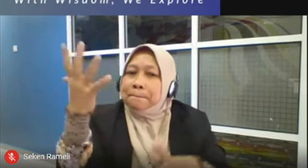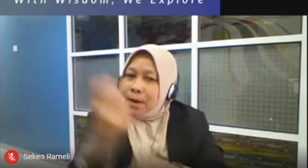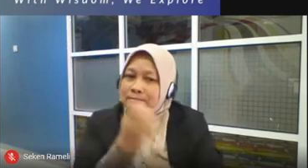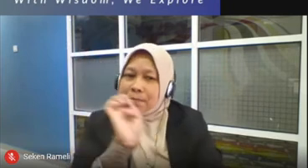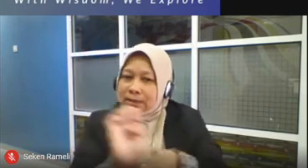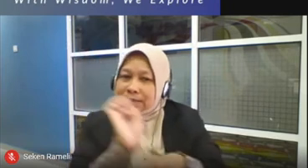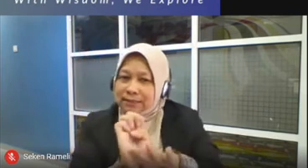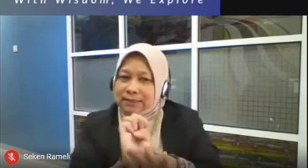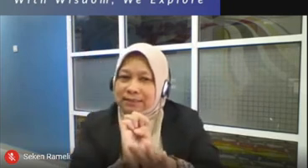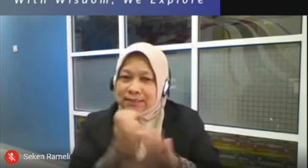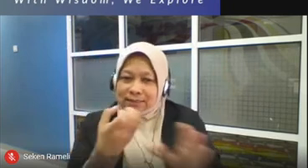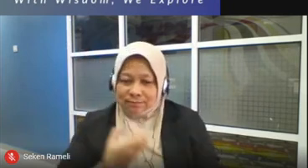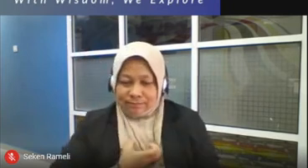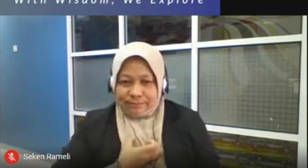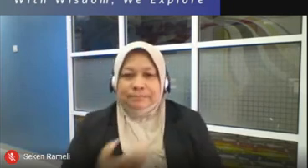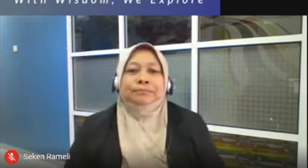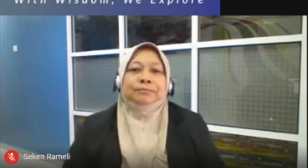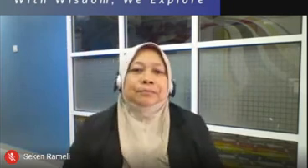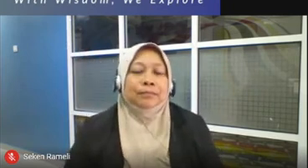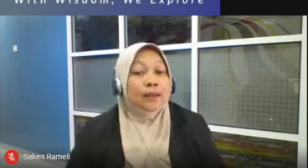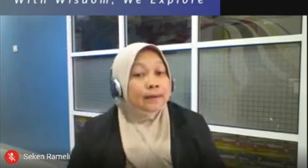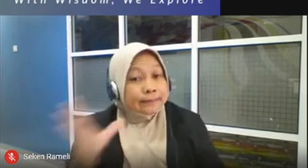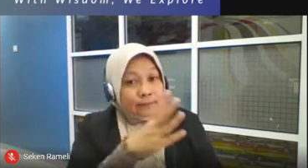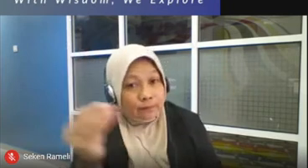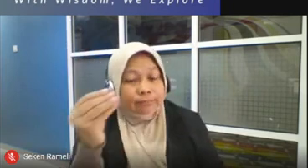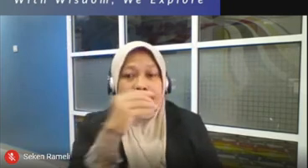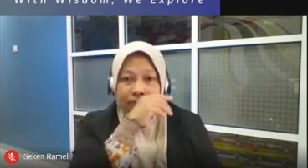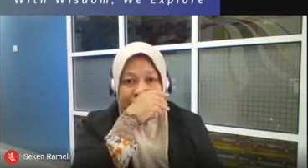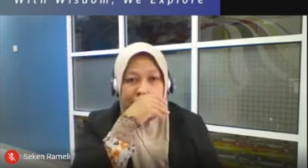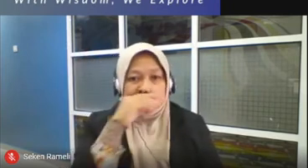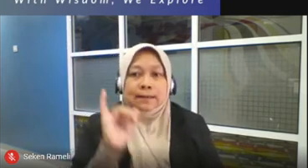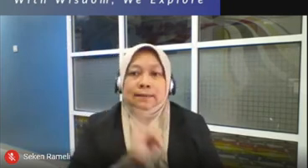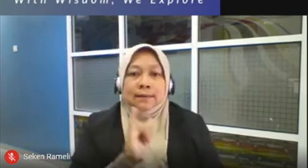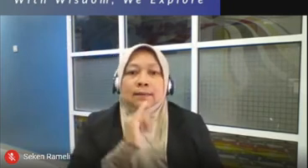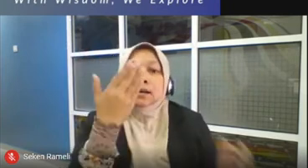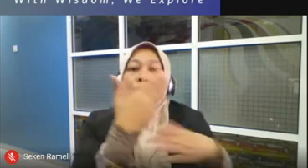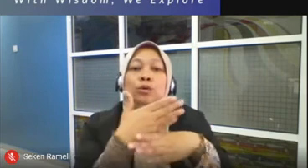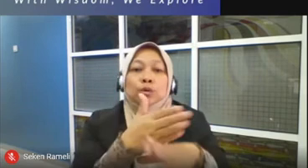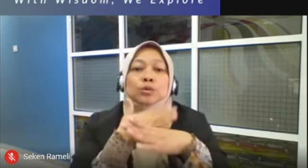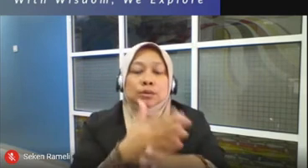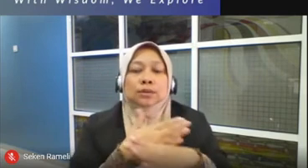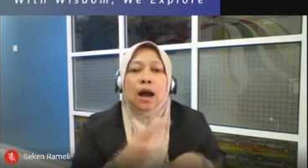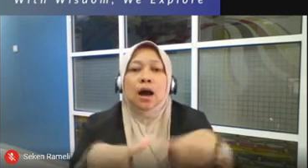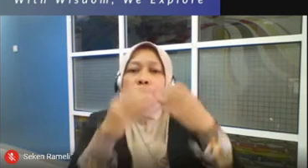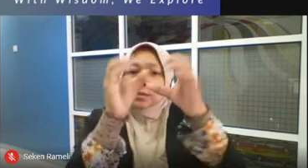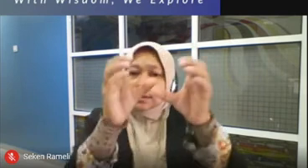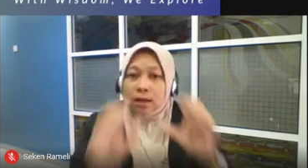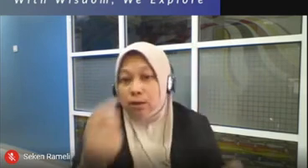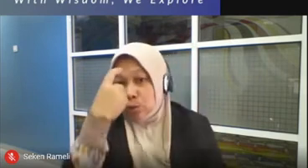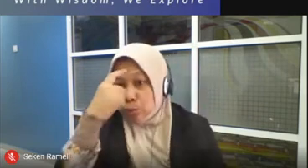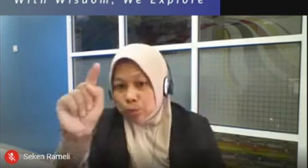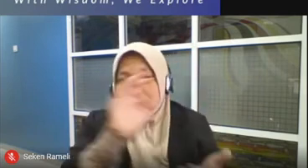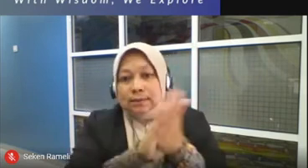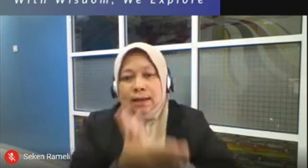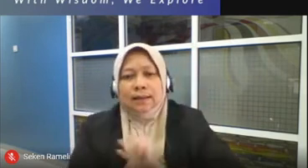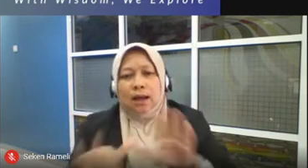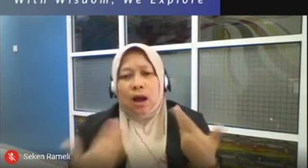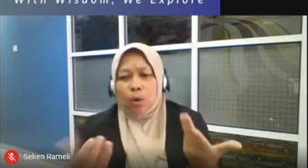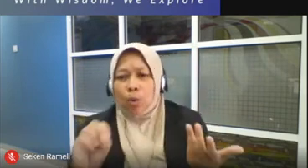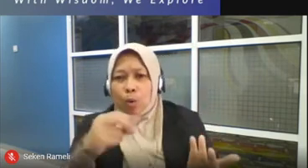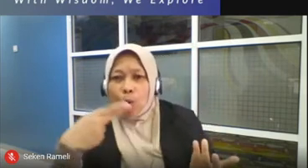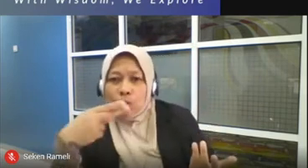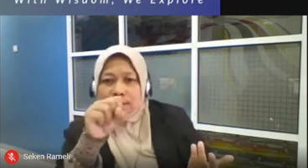lah. Okay. So kemudian saya akan kongsikan juga tips-tips untuk menjadi seorang awesome speaker.